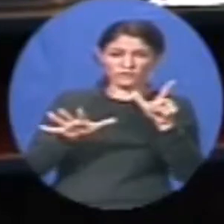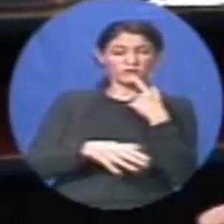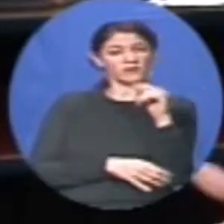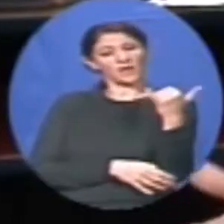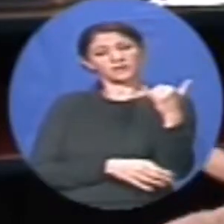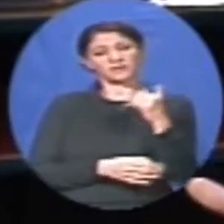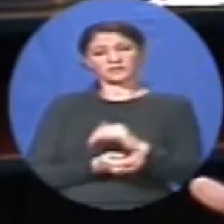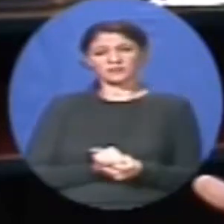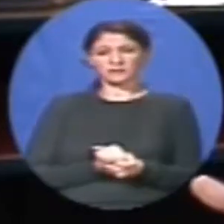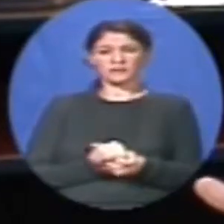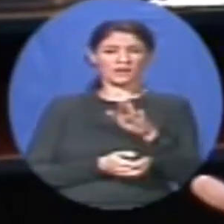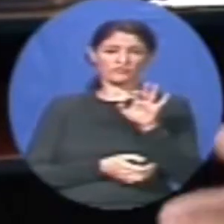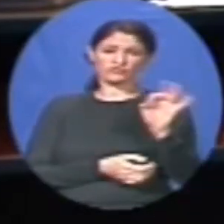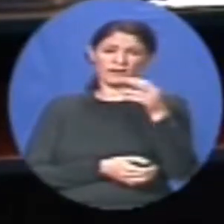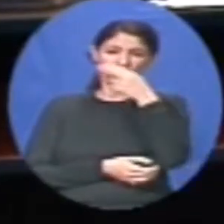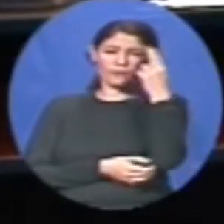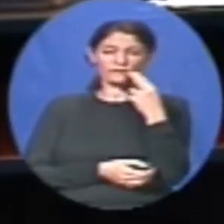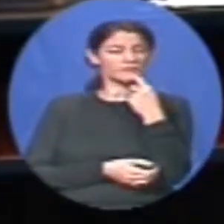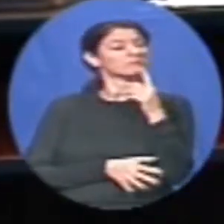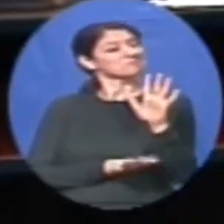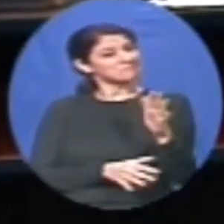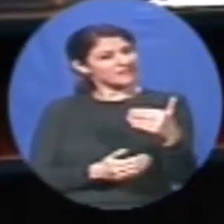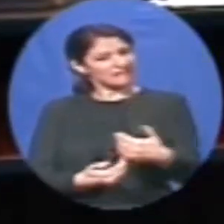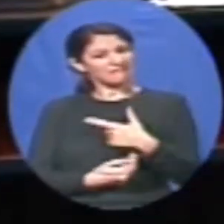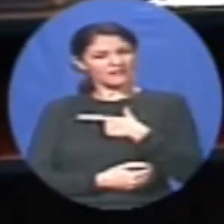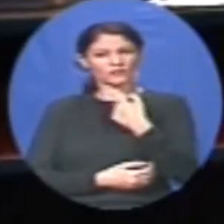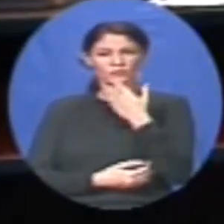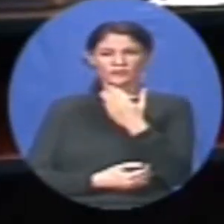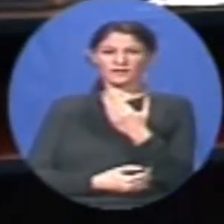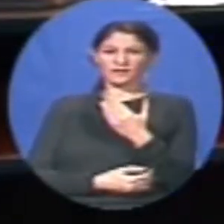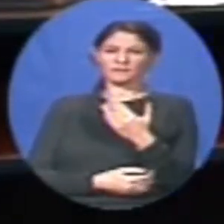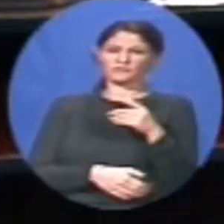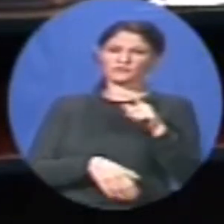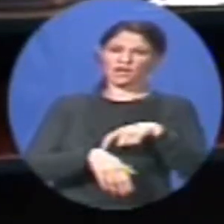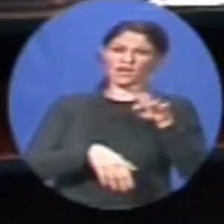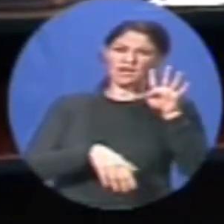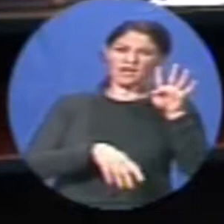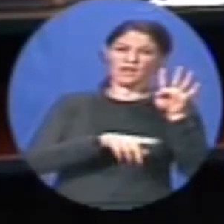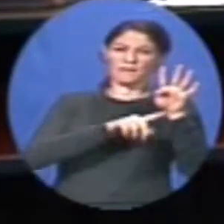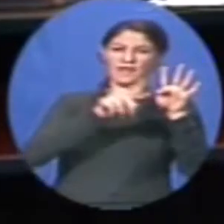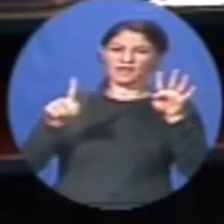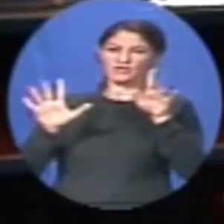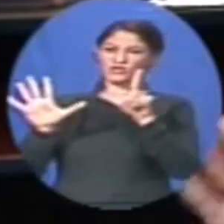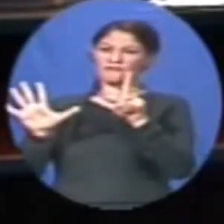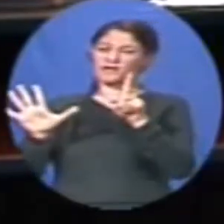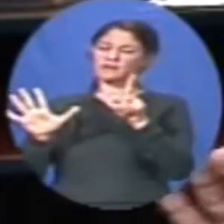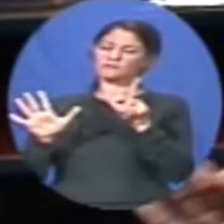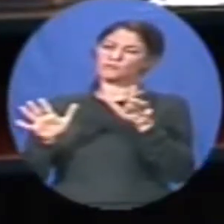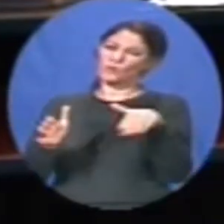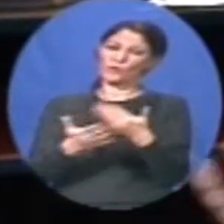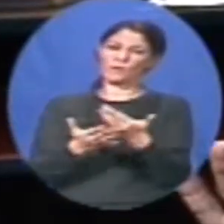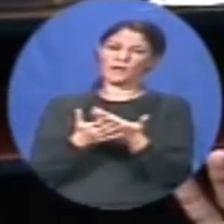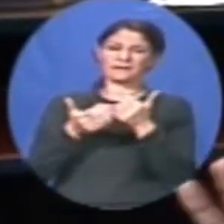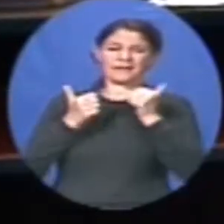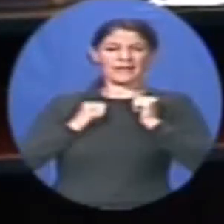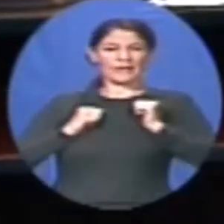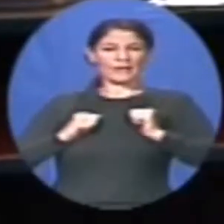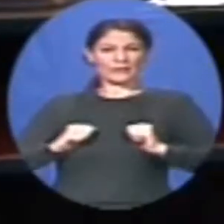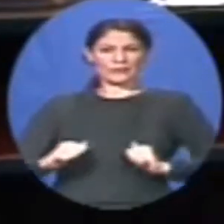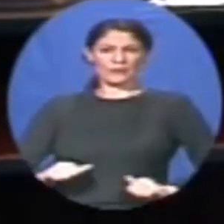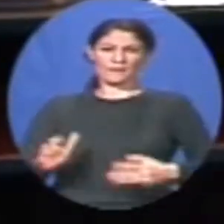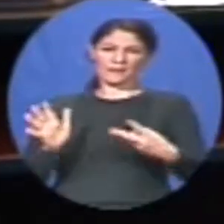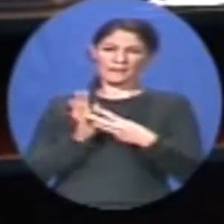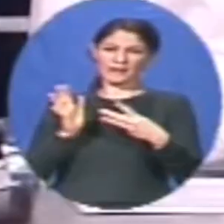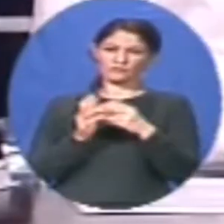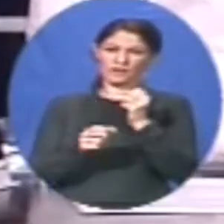כן, גם בשביל ההורים. הסגרת אותי. מ-4 עד 7 כדאי לנוח מהמיילים של העבודה. זה מין המצאה מהממת. אוקיי. שתתן